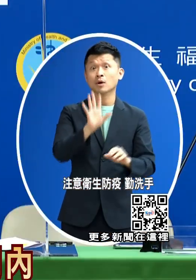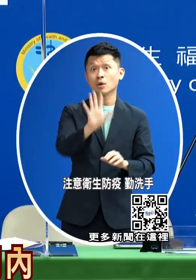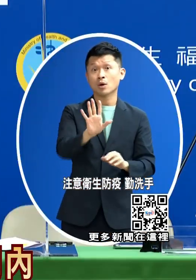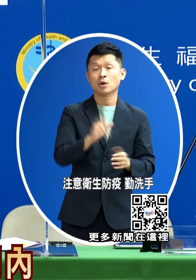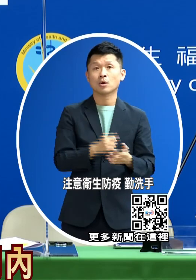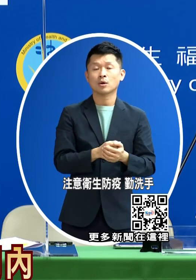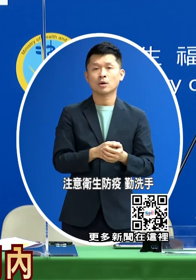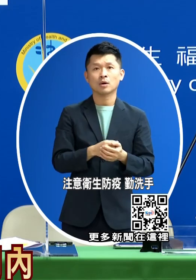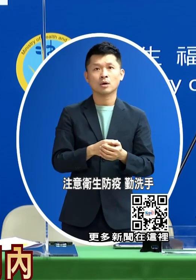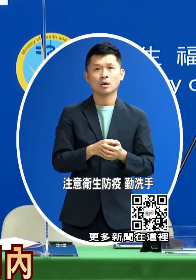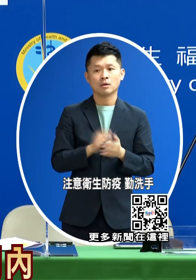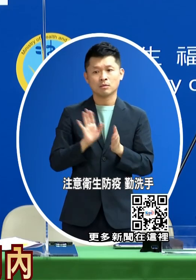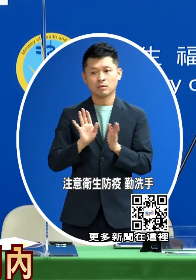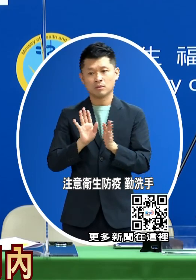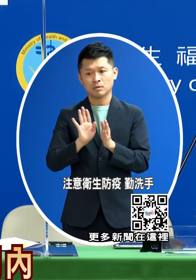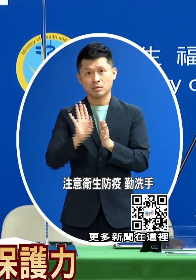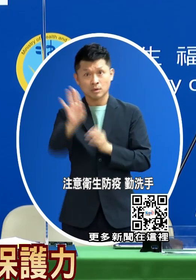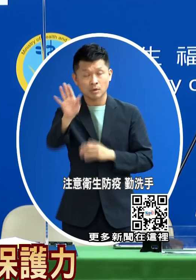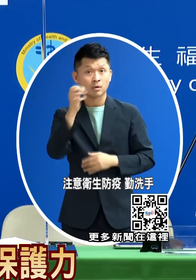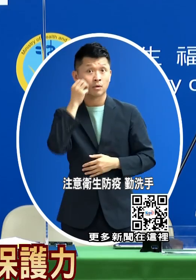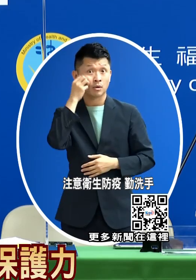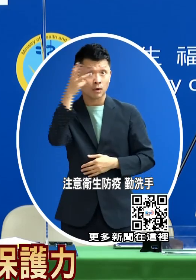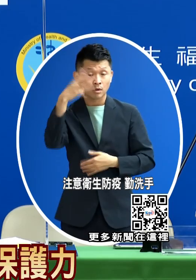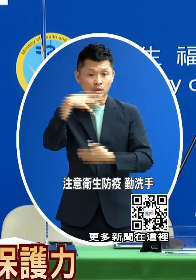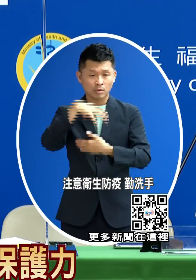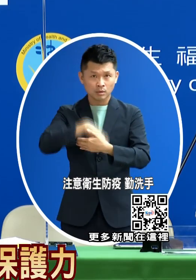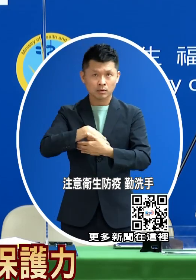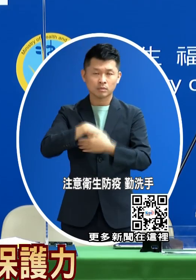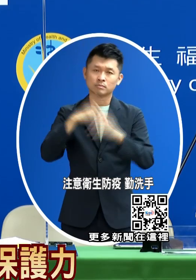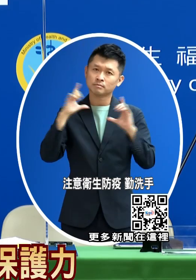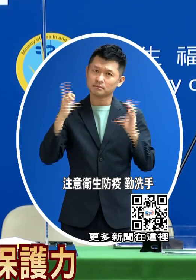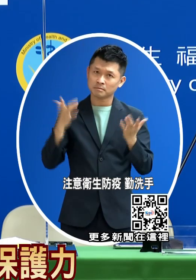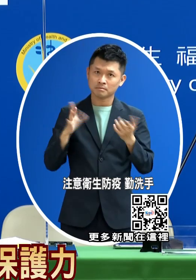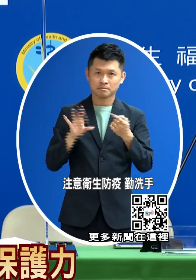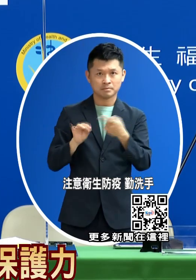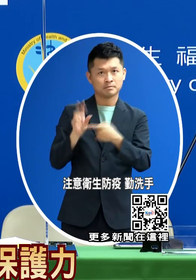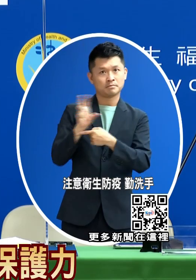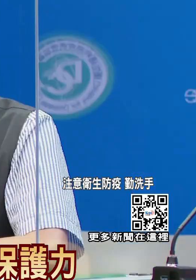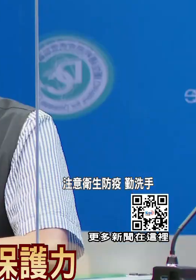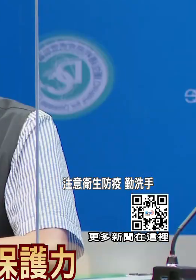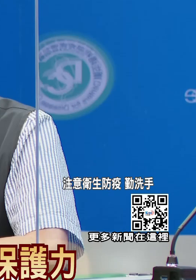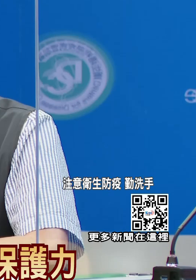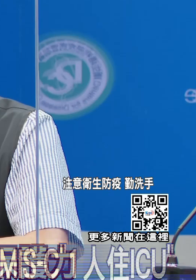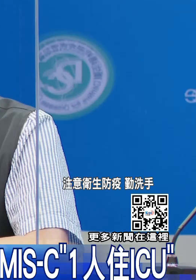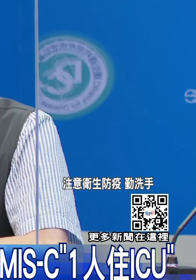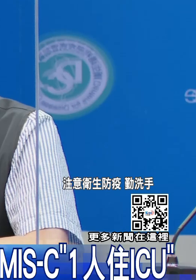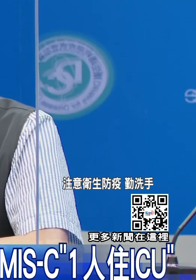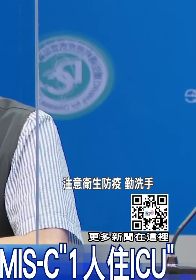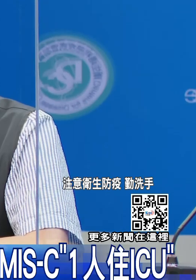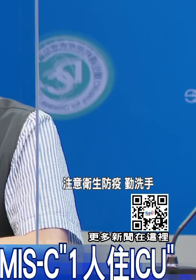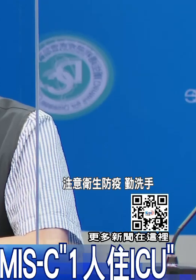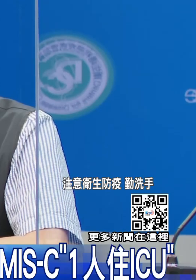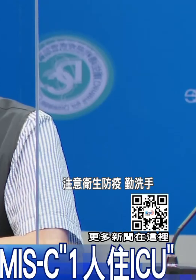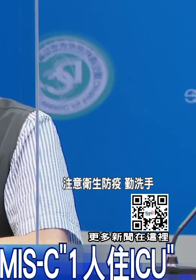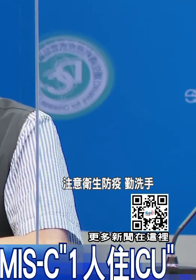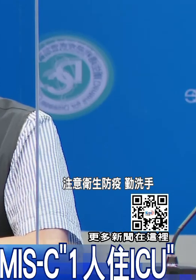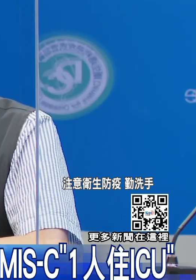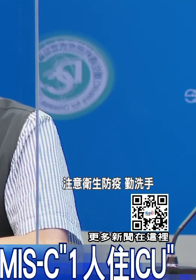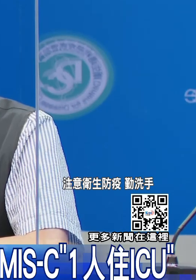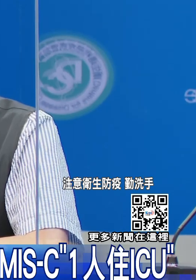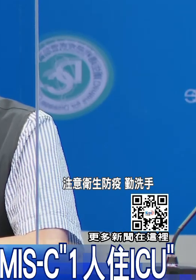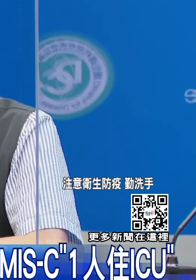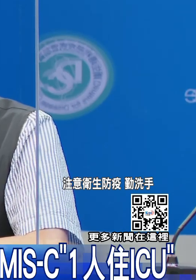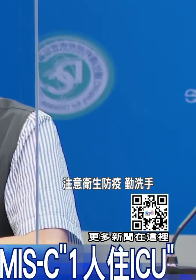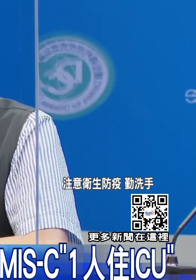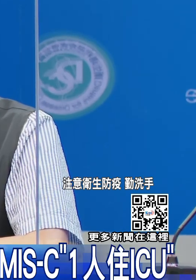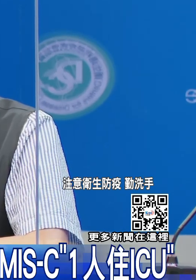那大概在3个月内，这个仍然会具有大概80%的一个保护力。 毕竟现在本土还是缓降，15号新